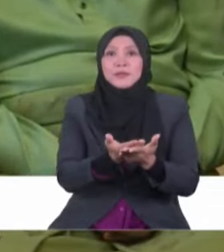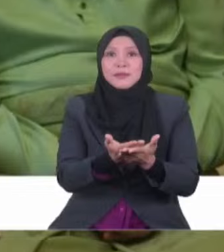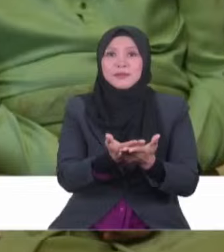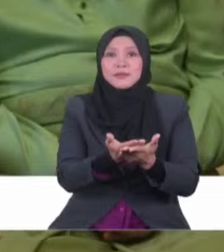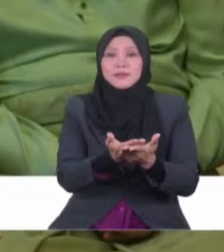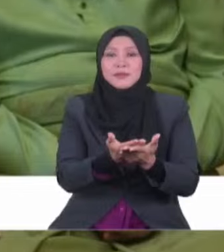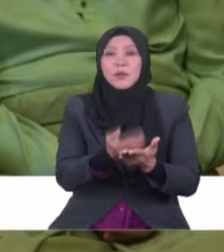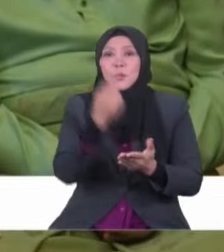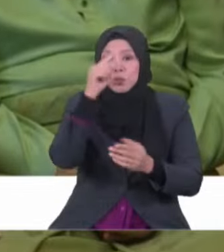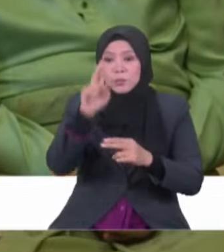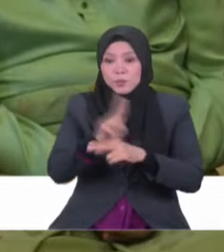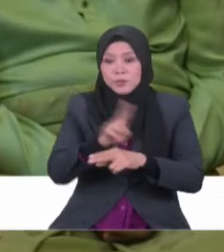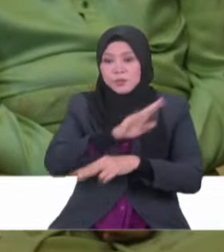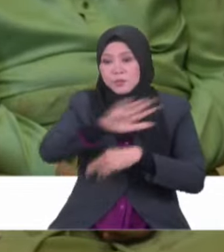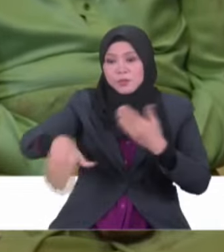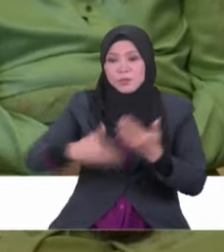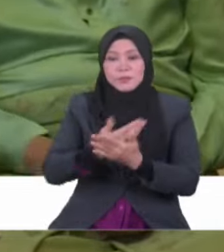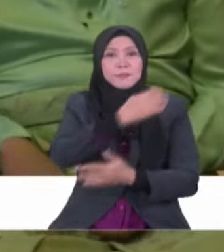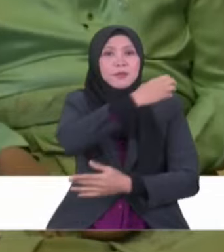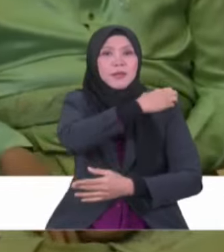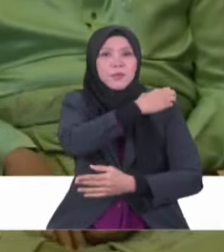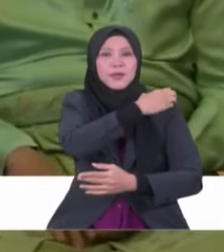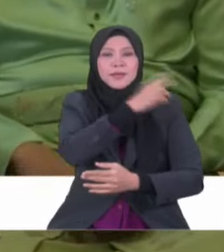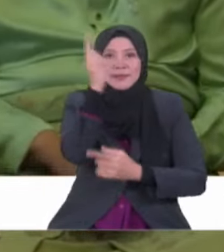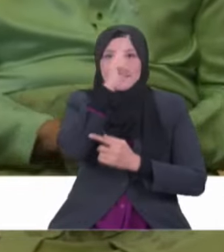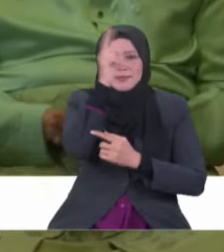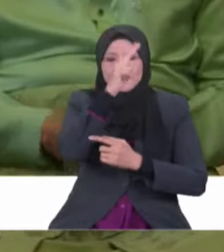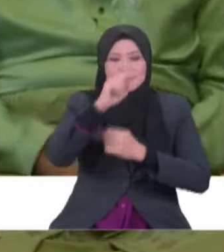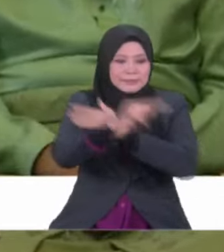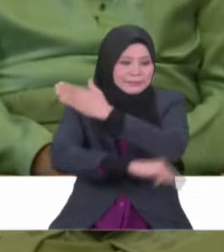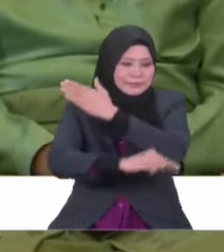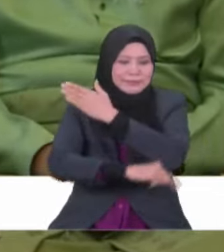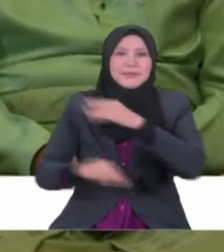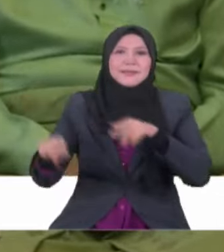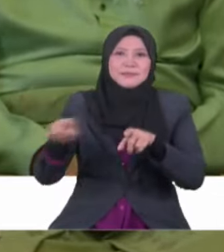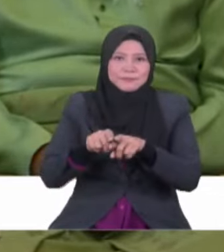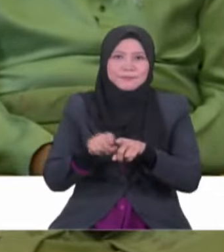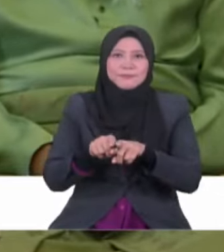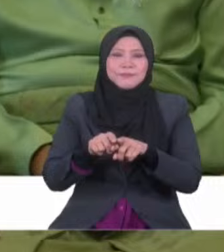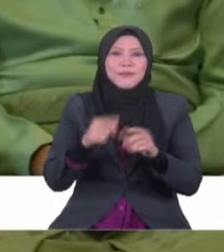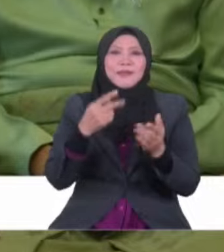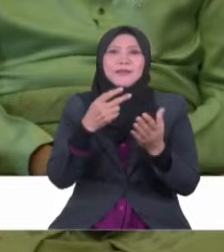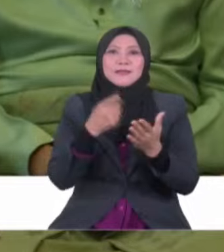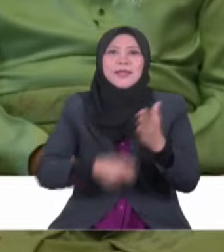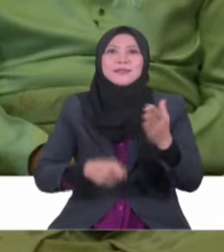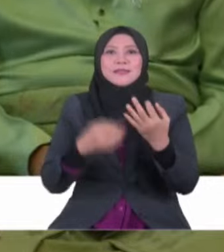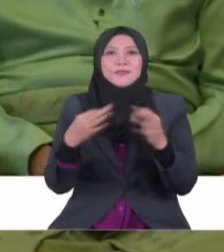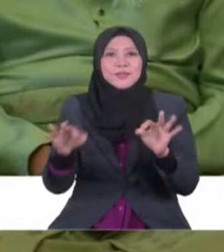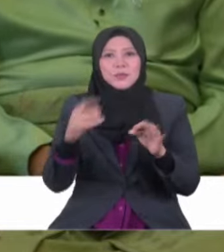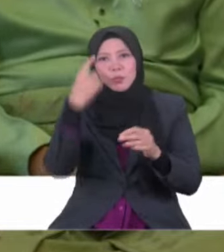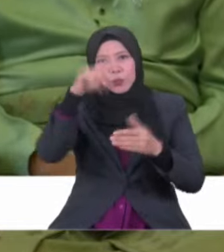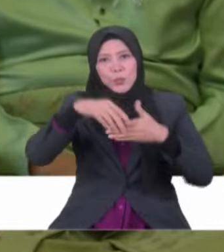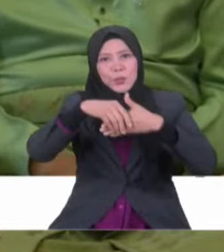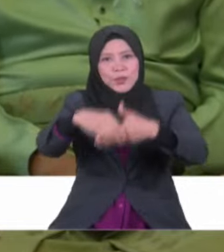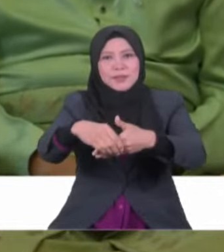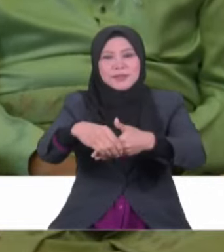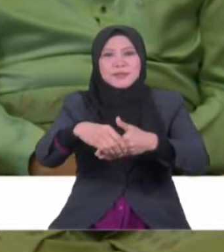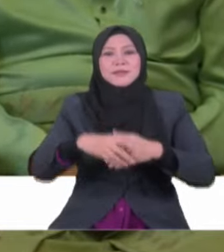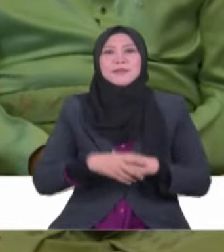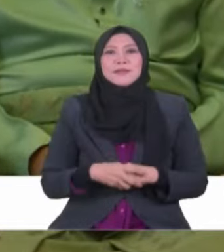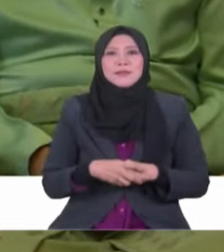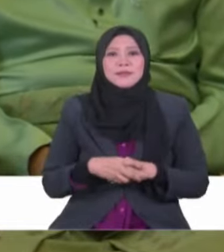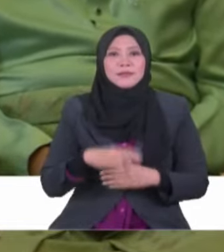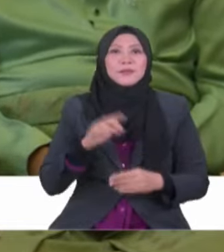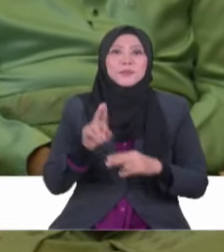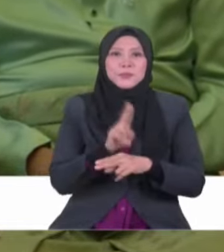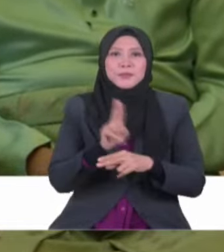akan terpakai untuk semua pegawai perkhidmatan awam di semua negeri. Jadi walaupun dicadangkan untuk Sarawak, tapi ini terpakai